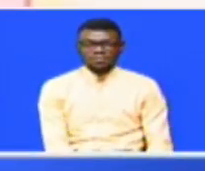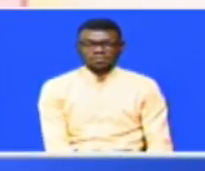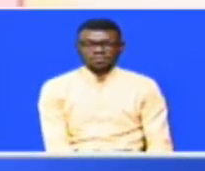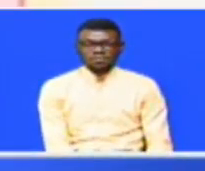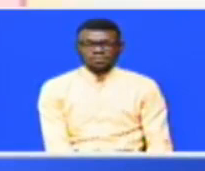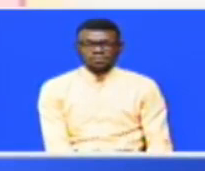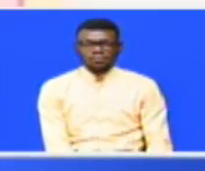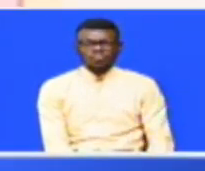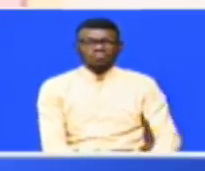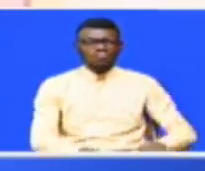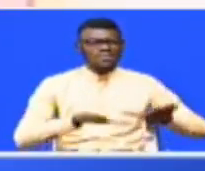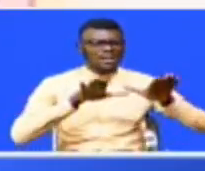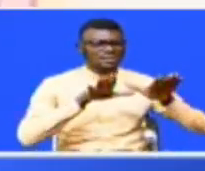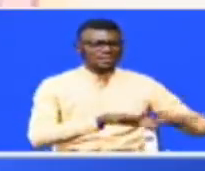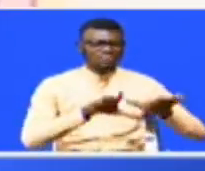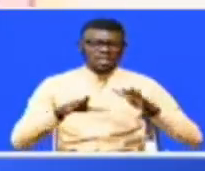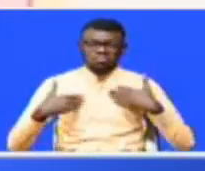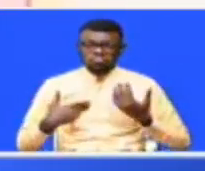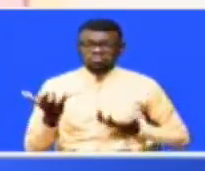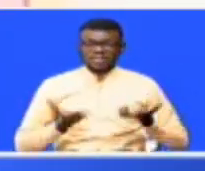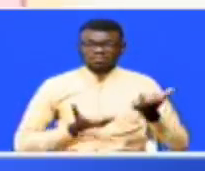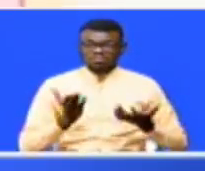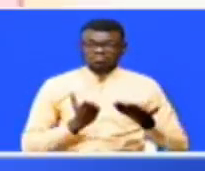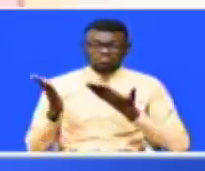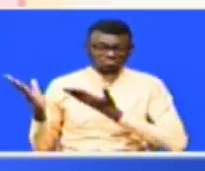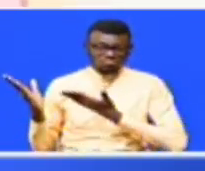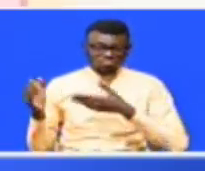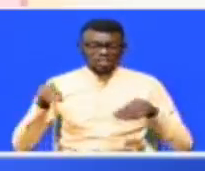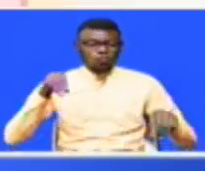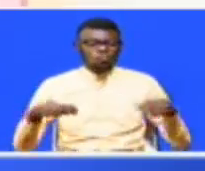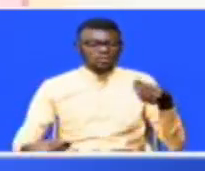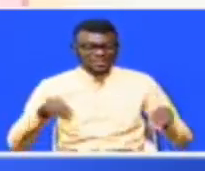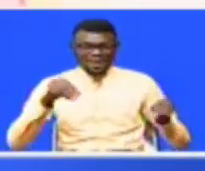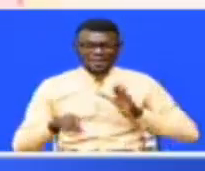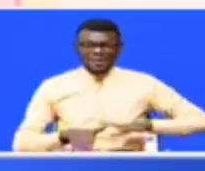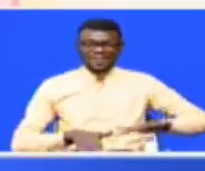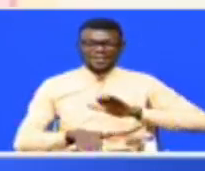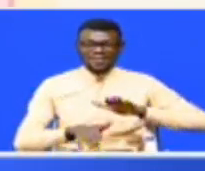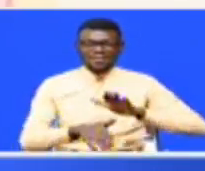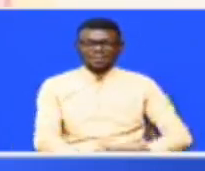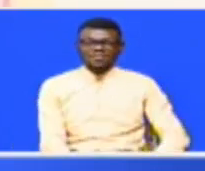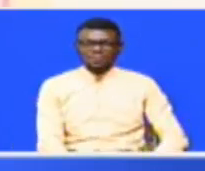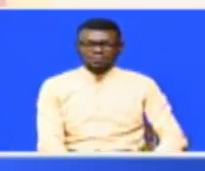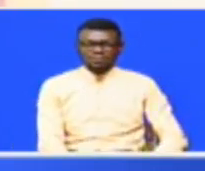Ni mahangaiko ya wafanya biashara katika soko la Kasarani mjini Busia.